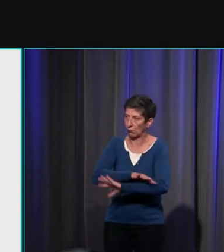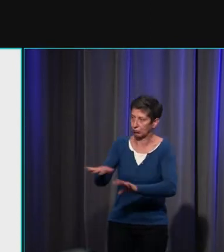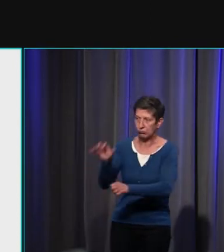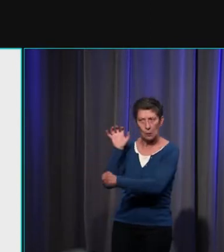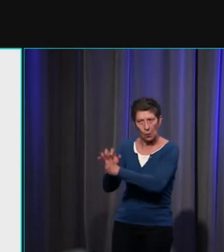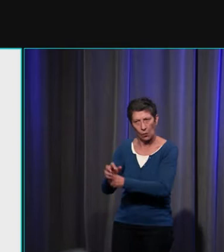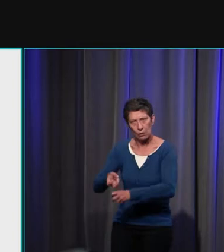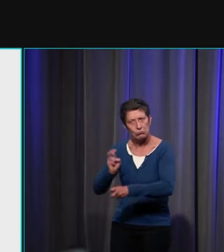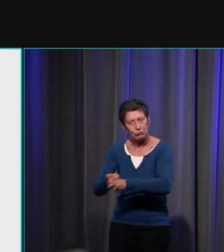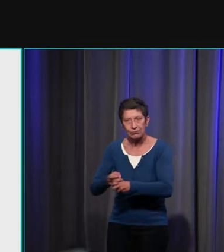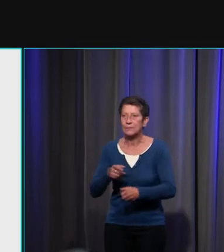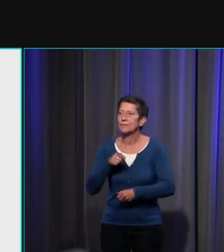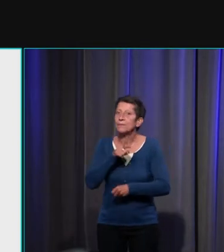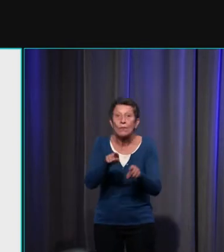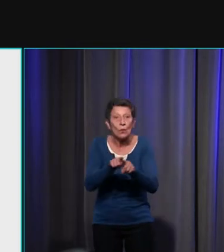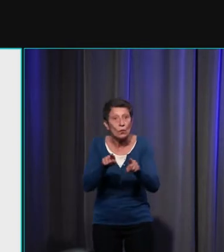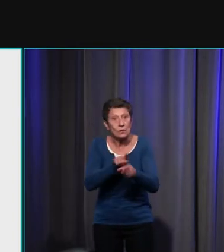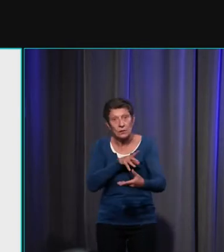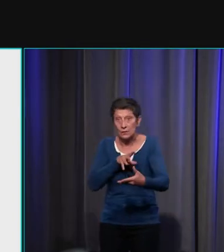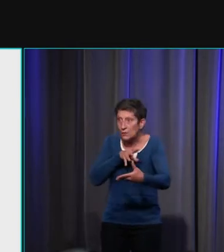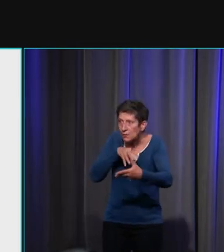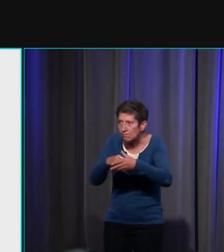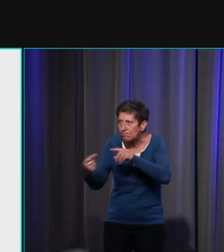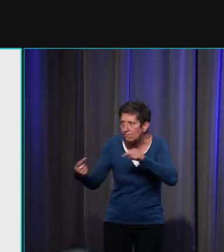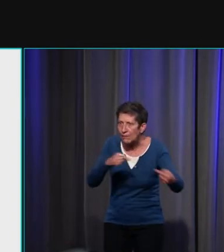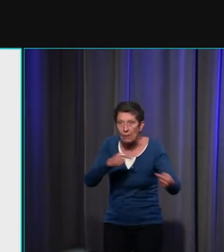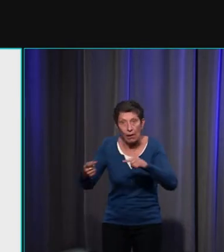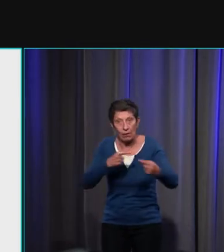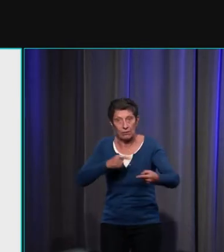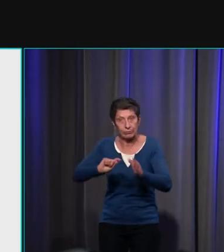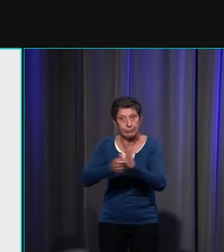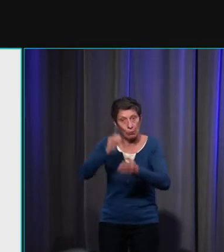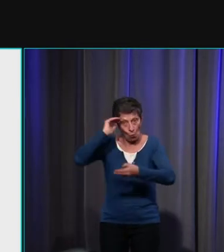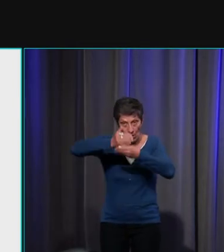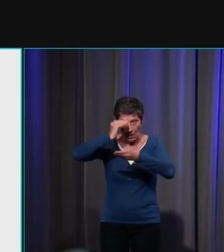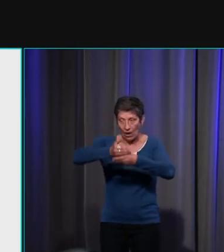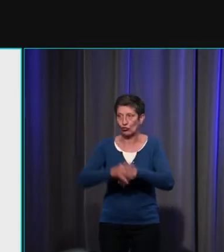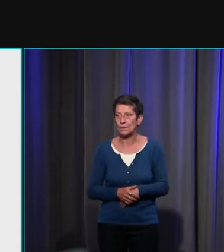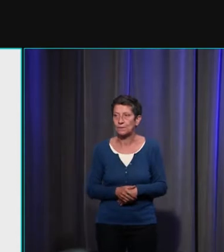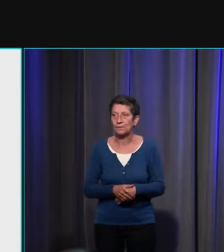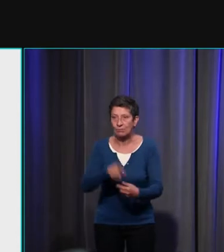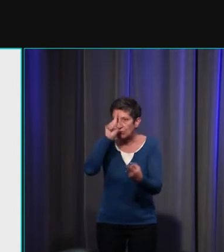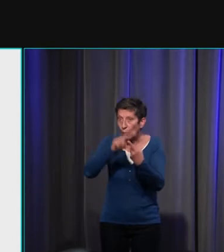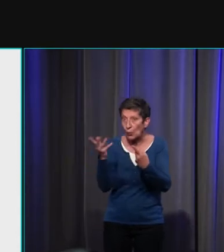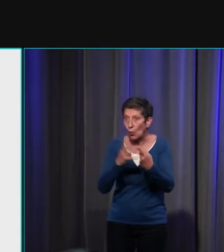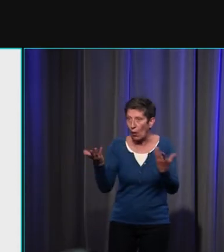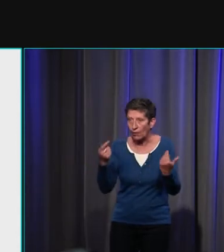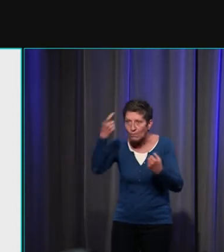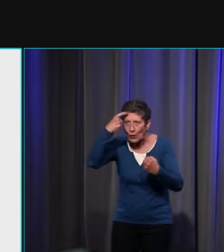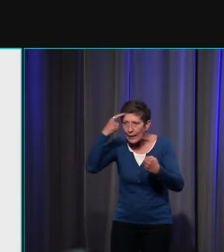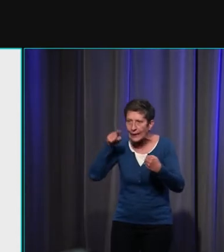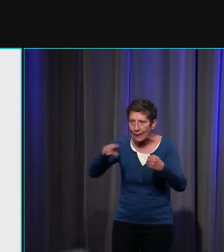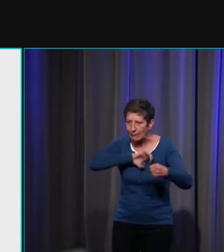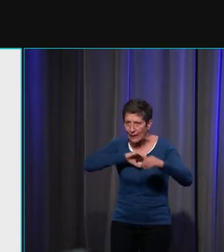et de participer à un véritable débat d'idées au moyen-âge puisque le but c'est de rentrer dans leurs têtes dans leur mentalité